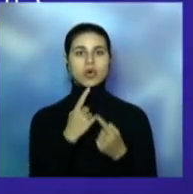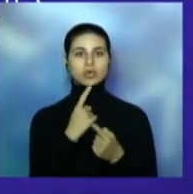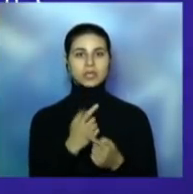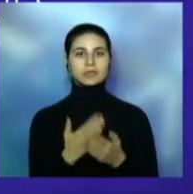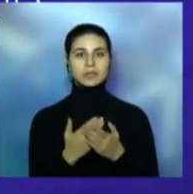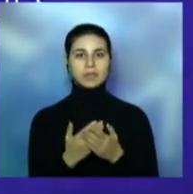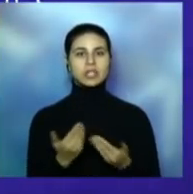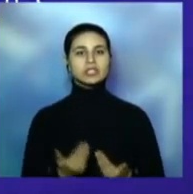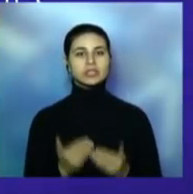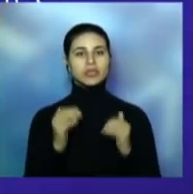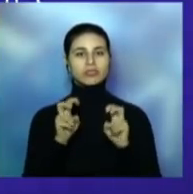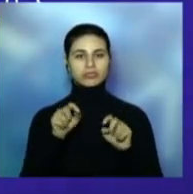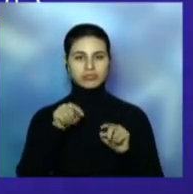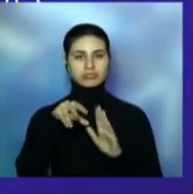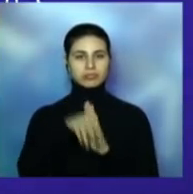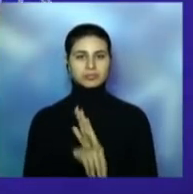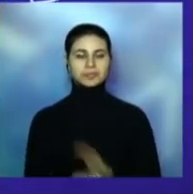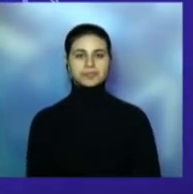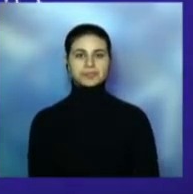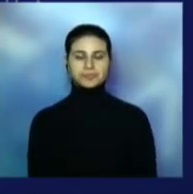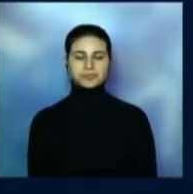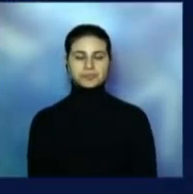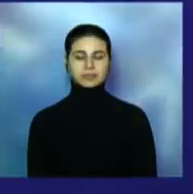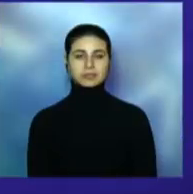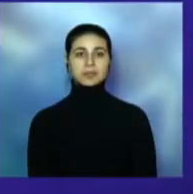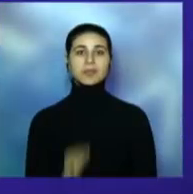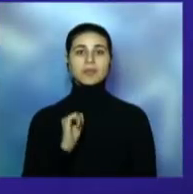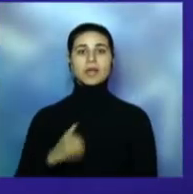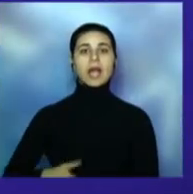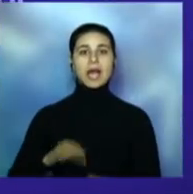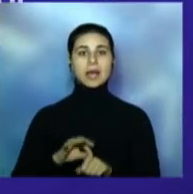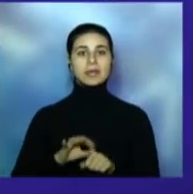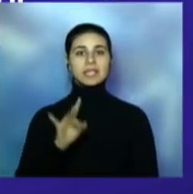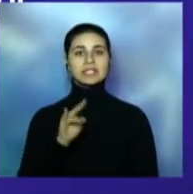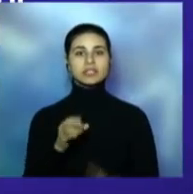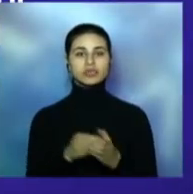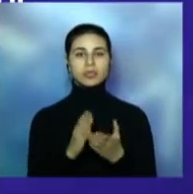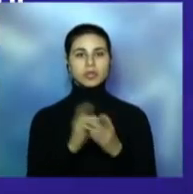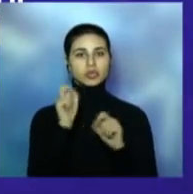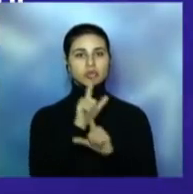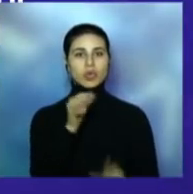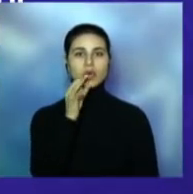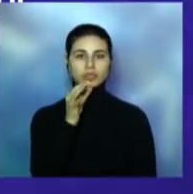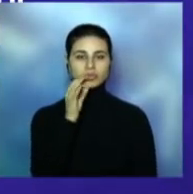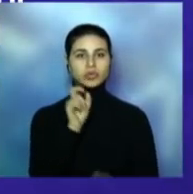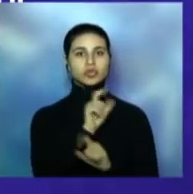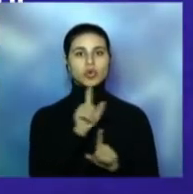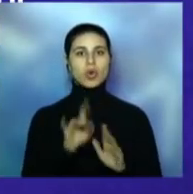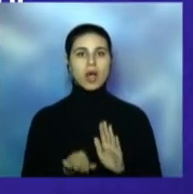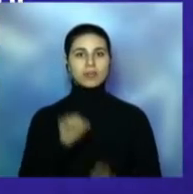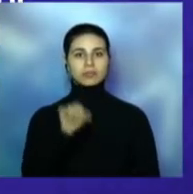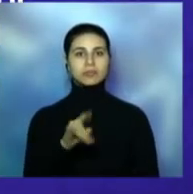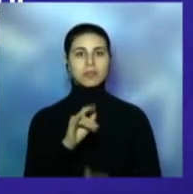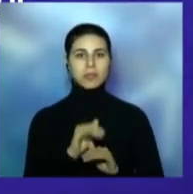ან უსაყოფაცხოვრებო გზით. A ჰეპატიტის რისკის ჯგუფს წარმოადგენენ სკოლამდელი და სასკოლო ასაკის